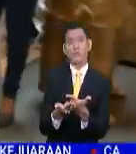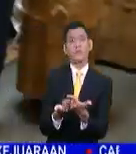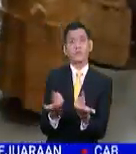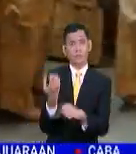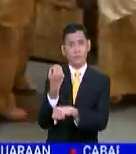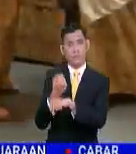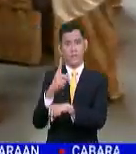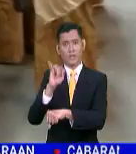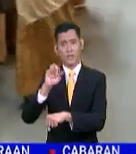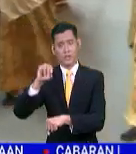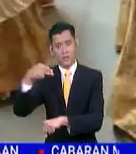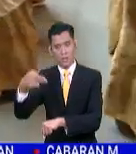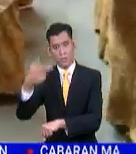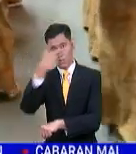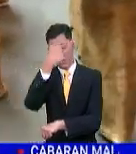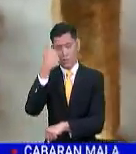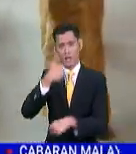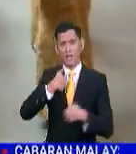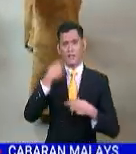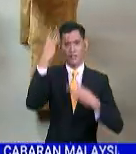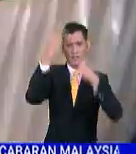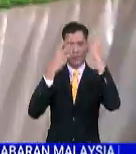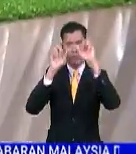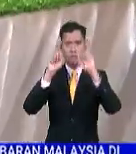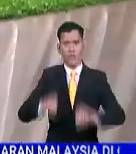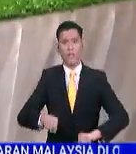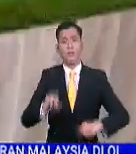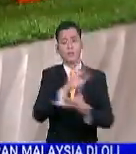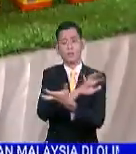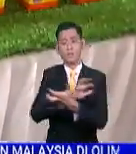Mukim Kerunai Gerik kerana dibimbangi